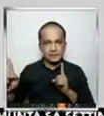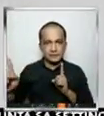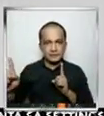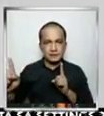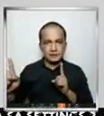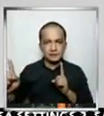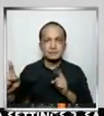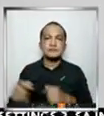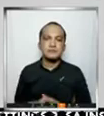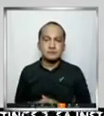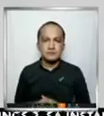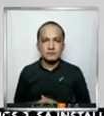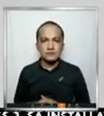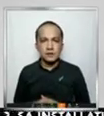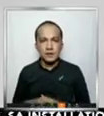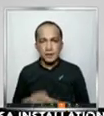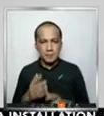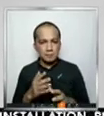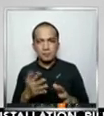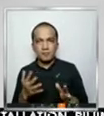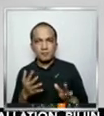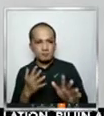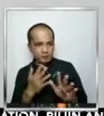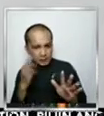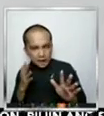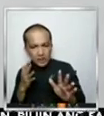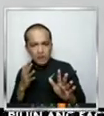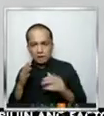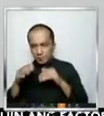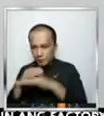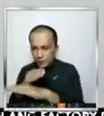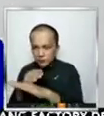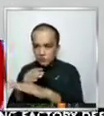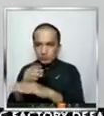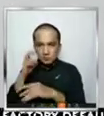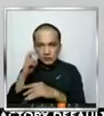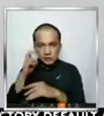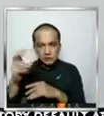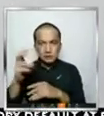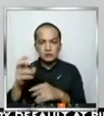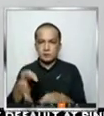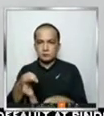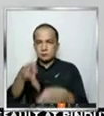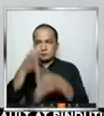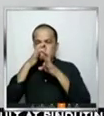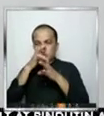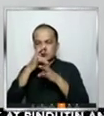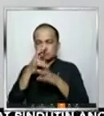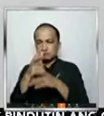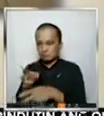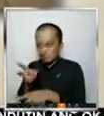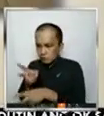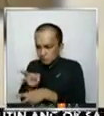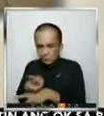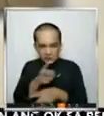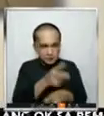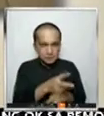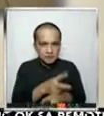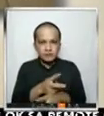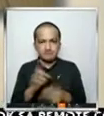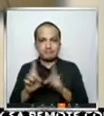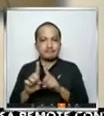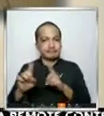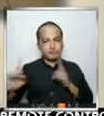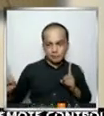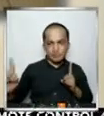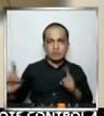pila hanggang makapasok sa loob ng tren ay mahigpit daw na ipinatutupad ang social distancing. Naglagay na ng mga marka